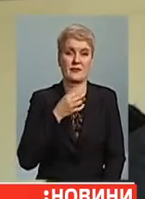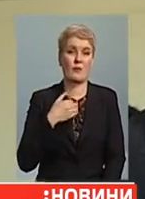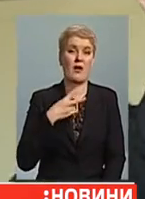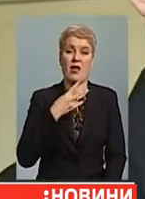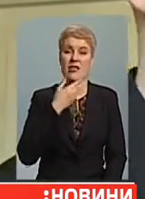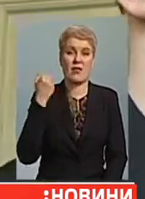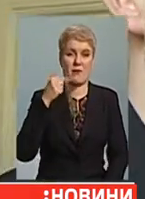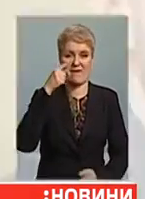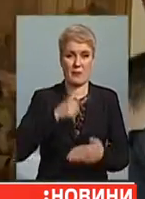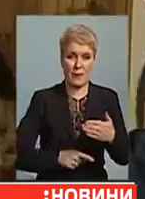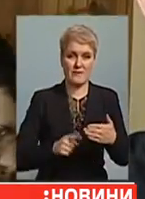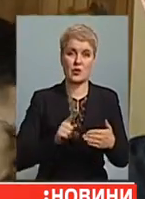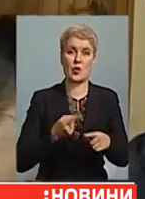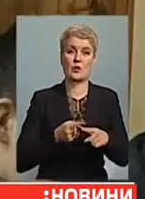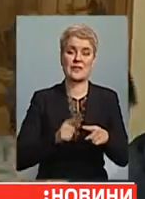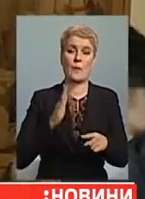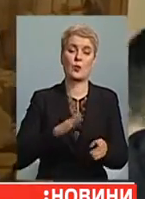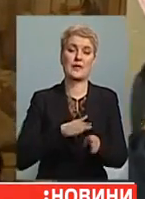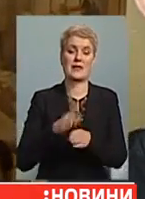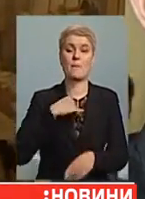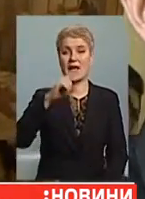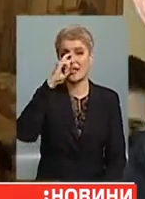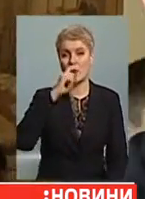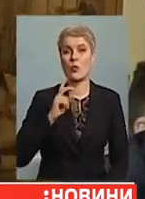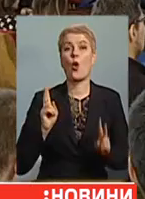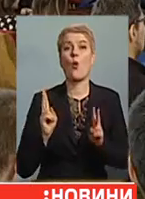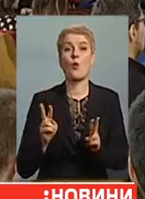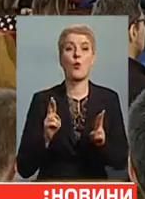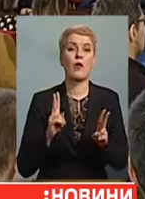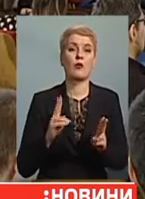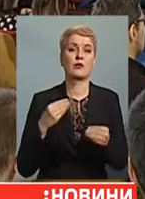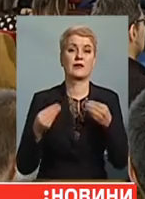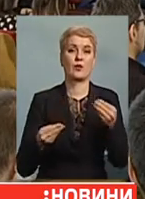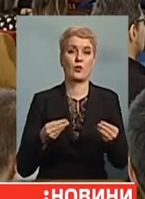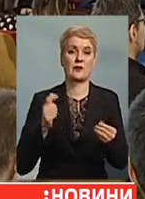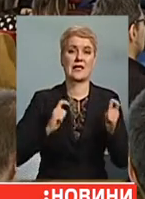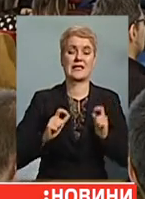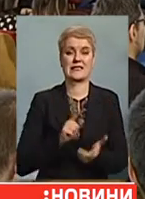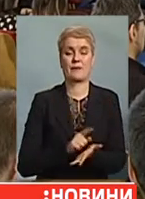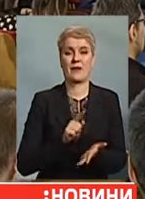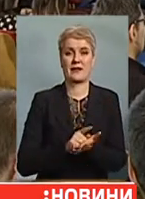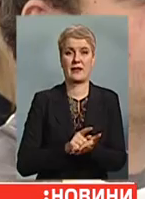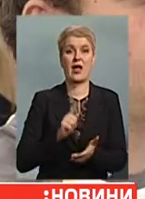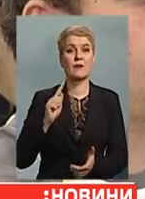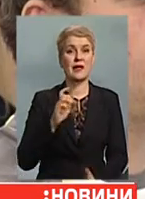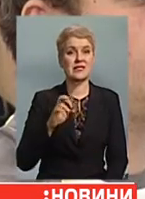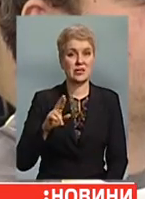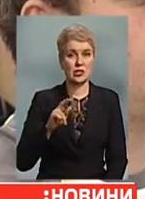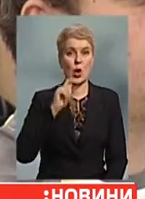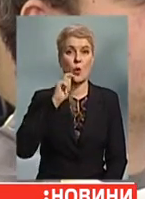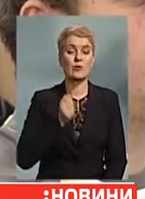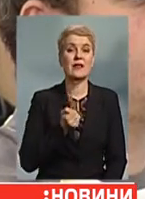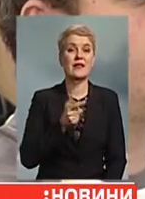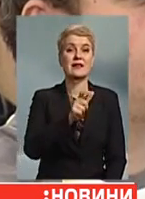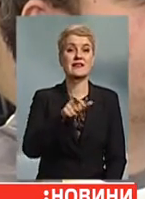певності, що вони будуть здійснені. Ми не розуміємо, кому і як буде нараховуватися стипендія. З 1 січня в Україні кількість стипендіатів зменшиться,